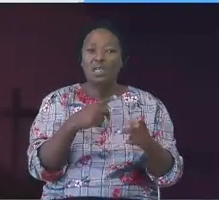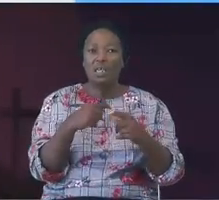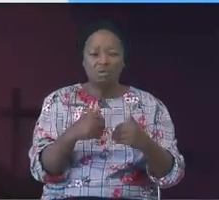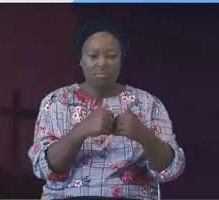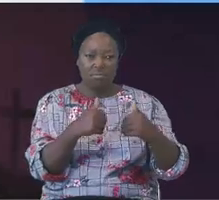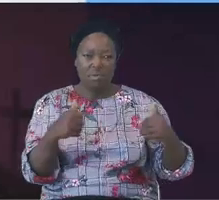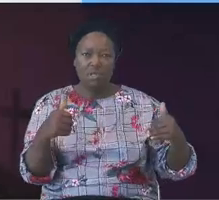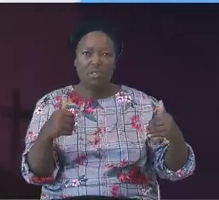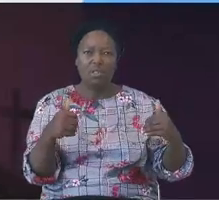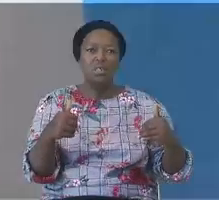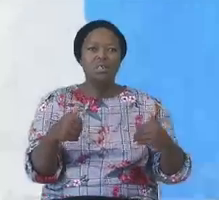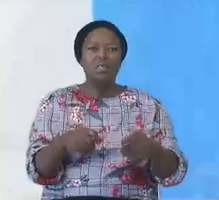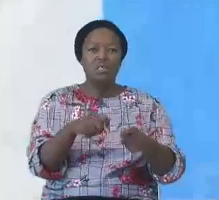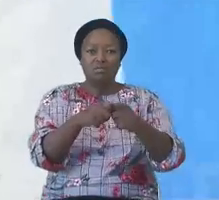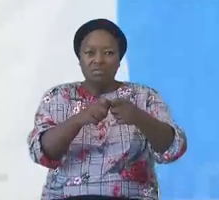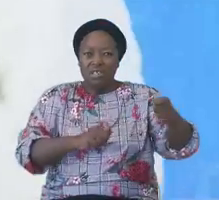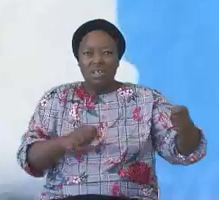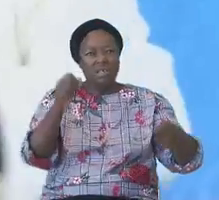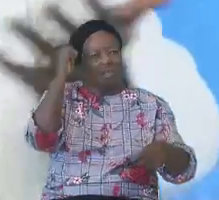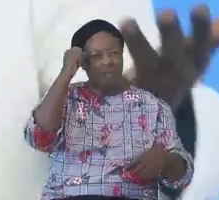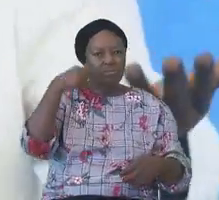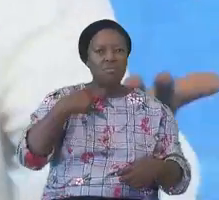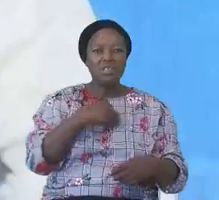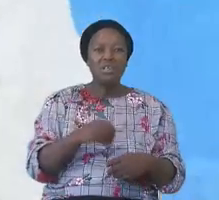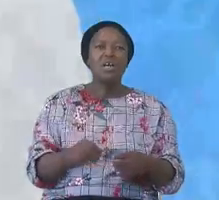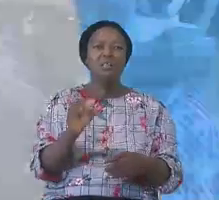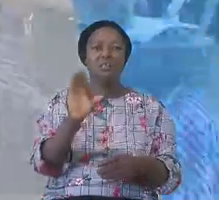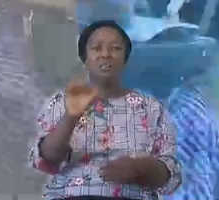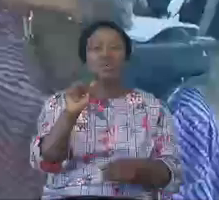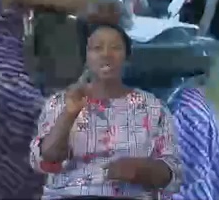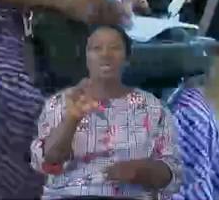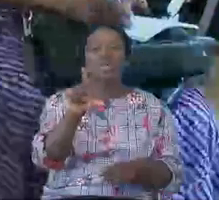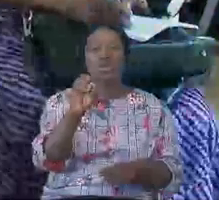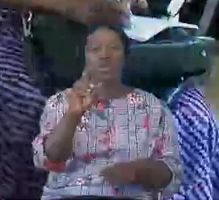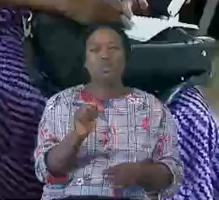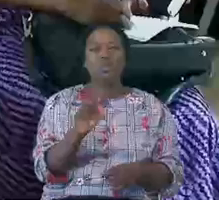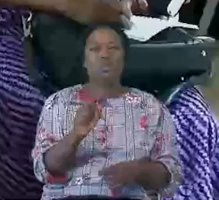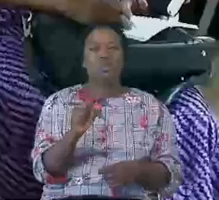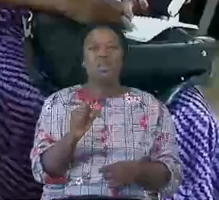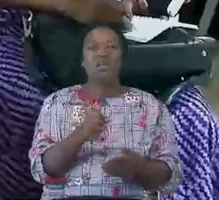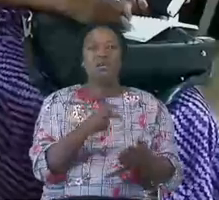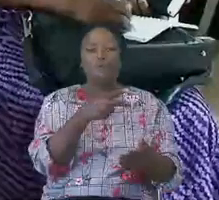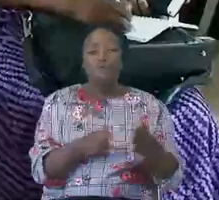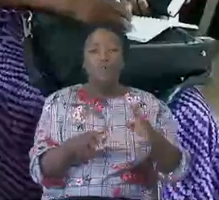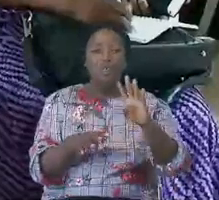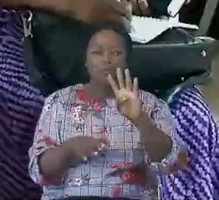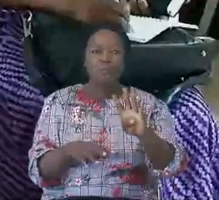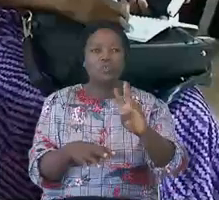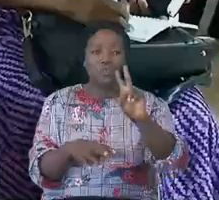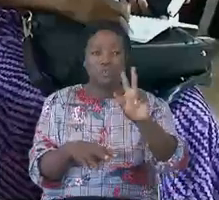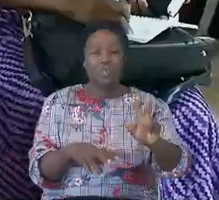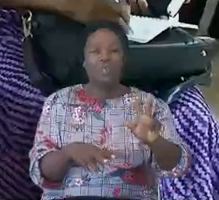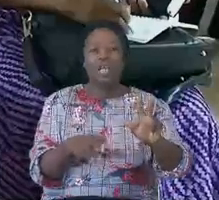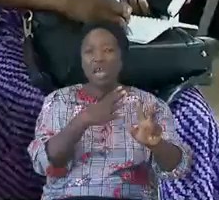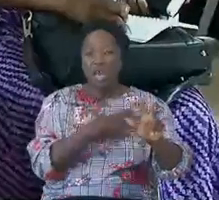Père, pardonne-leur, car ils ne savent pas ce qu'ils font. » Il se partageait ses vêtements en tirant au sort.